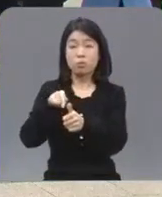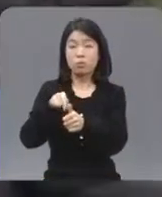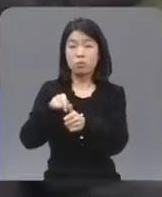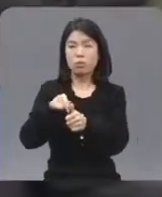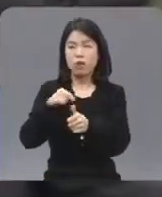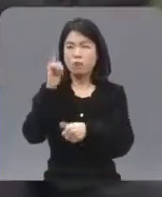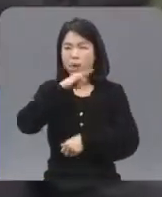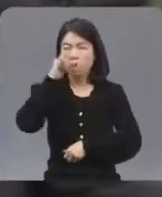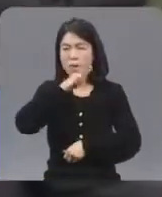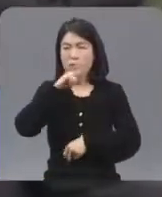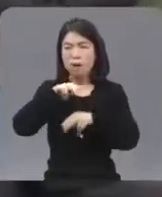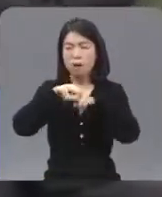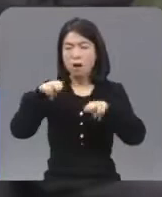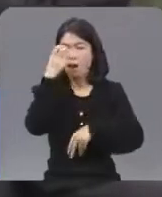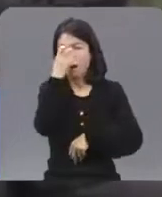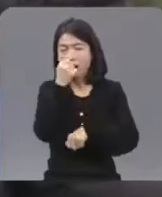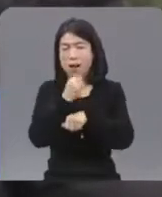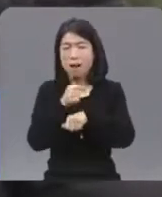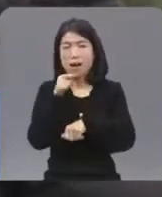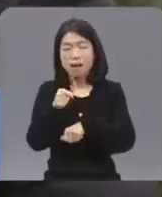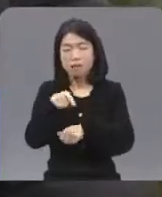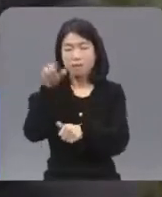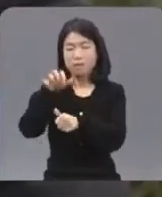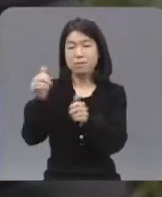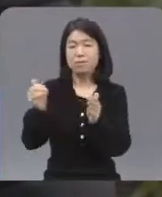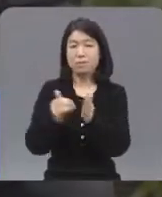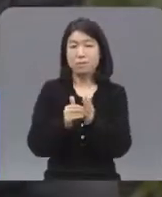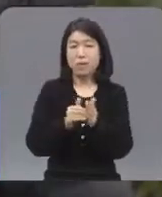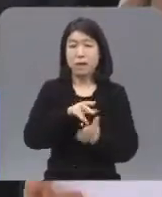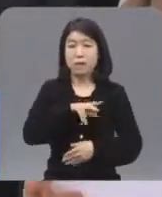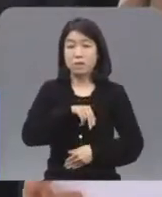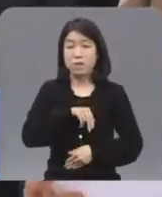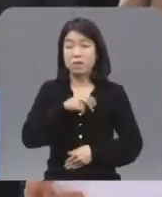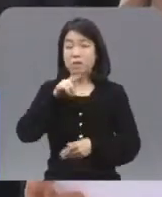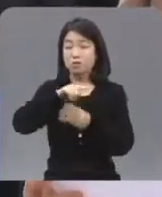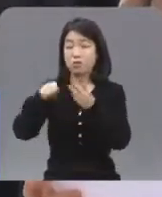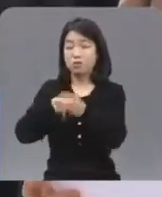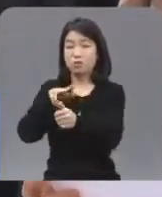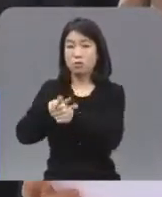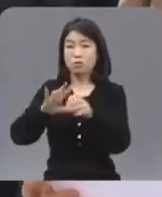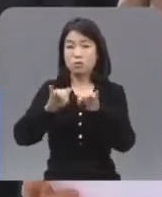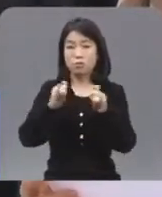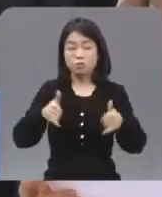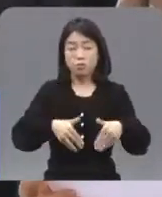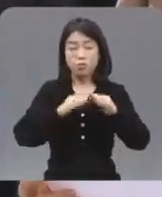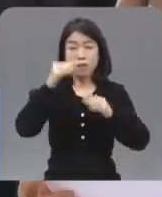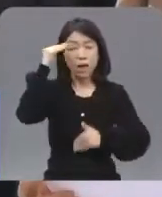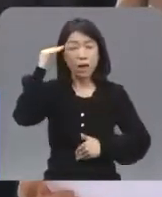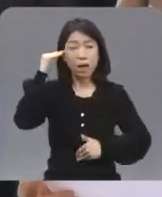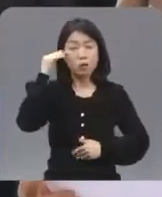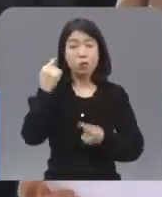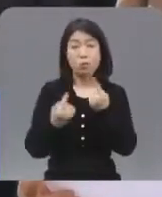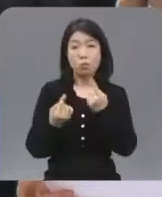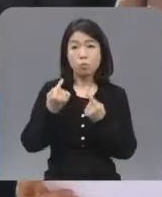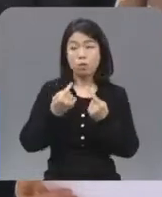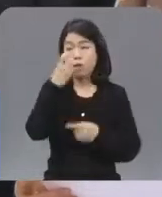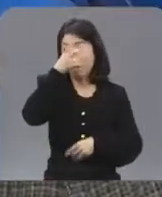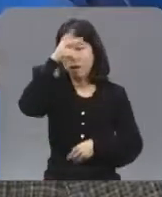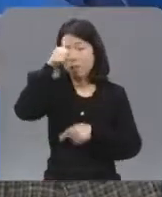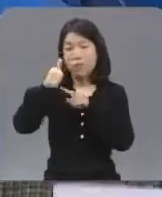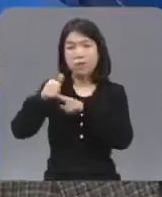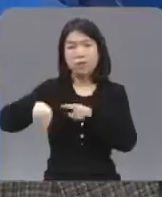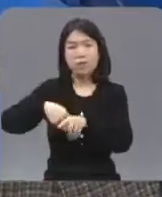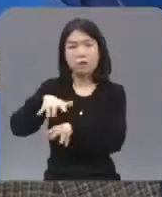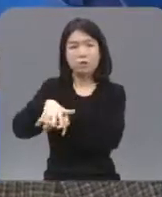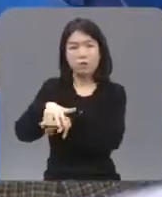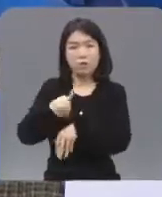적폐 수사 발언을 규탄했습니다. 의원들은 윤 후보가 국민이 세운 대한민국보다 검찰이라는 자기